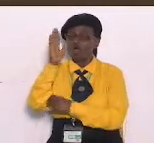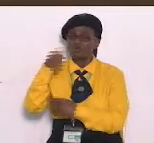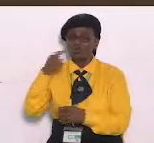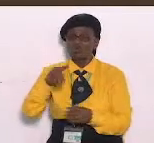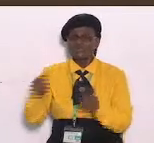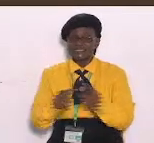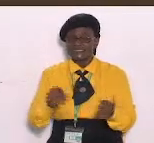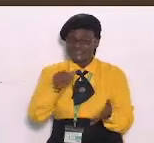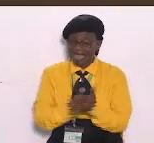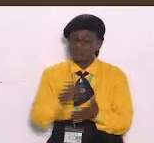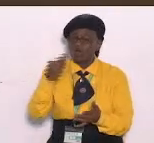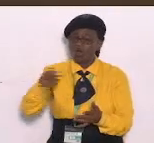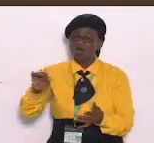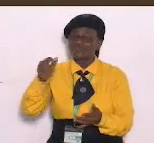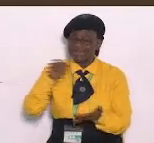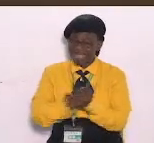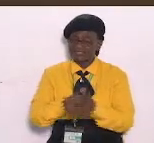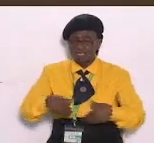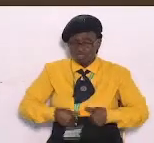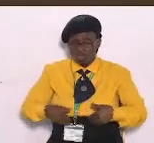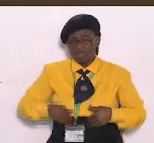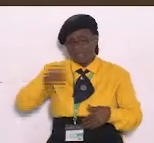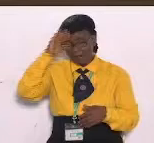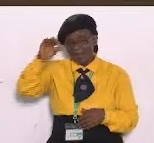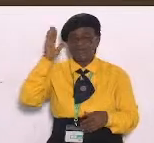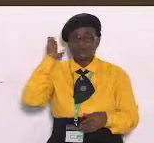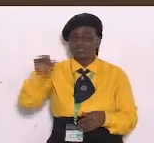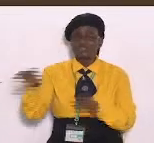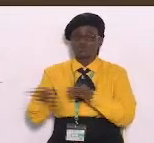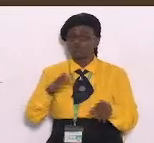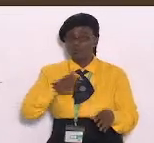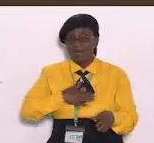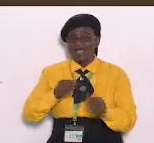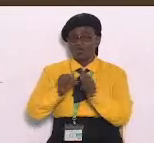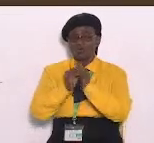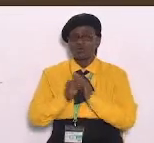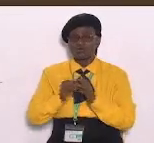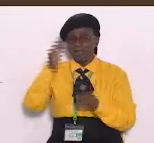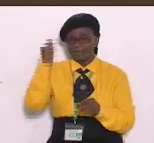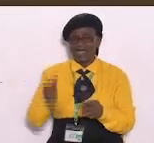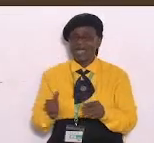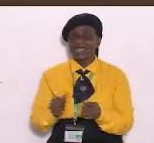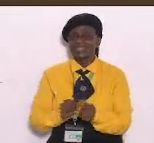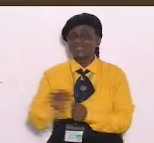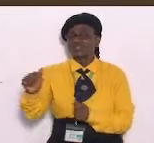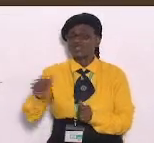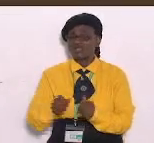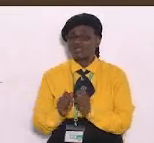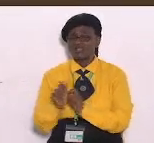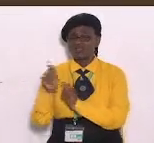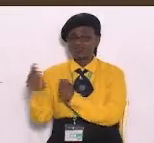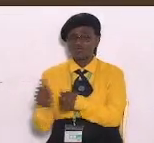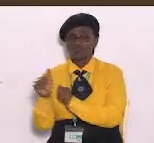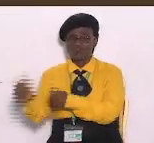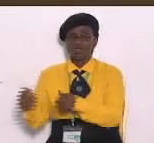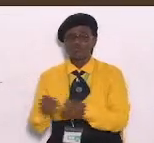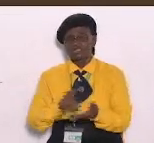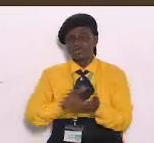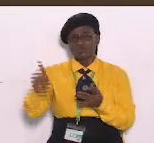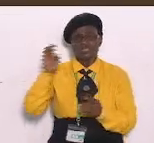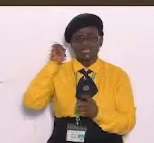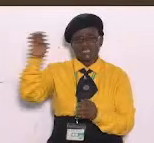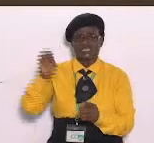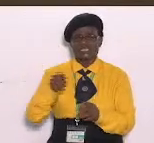payer son loyer et il a prié que le Dieu qui avait fait à ce messager là fera le mien